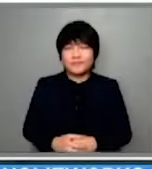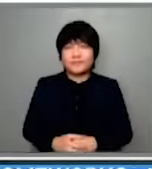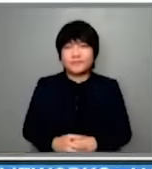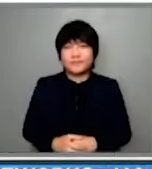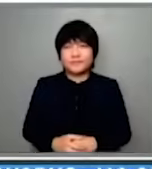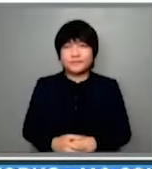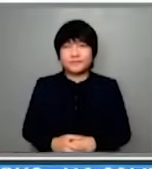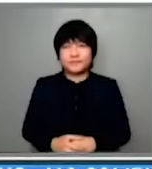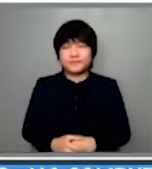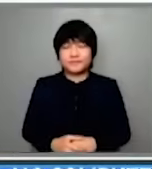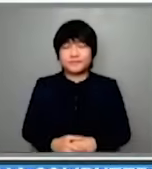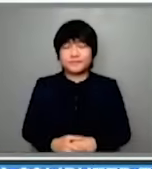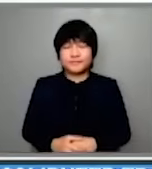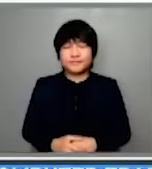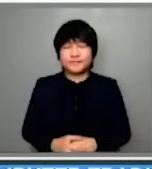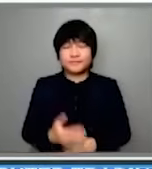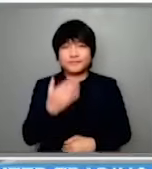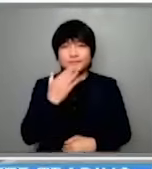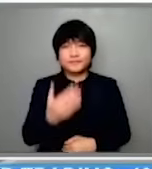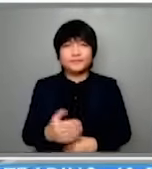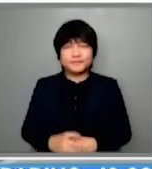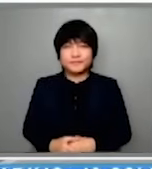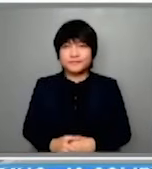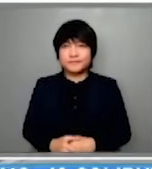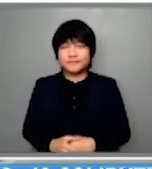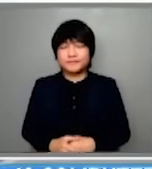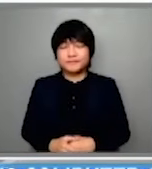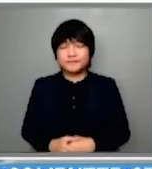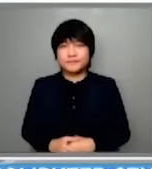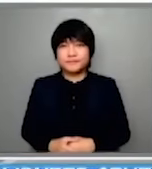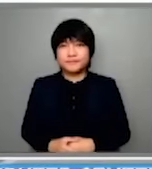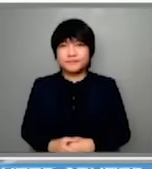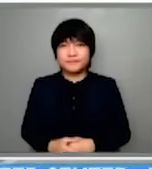Maraming salamat, Cedric Castillo.